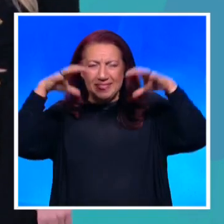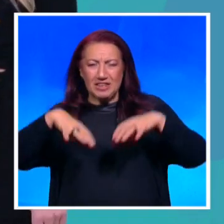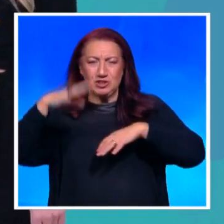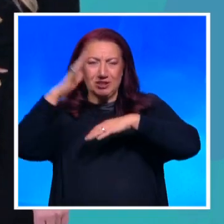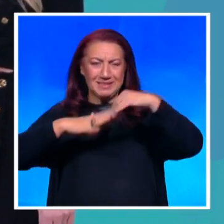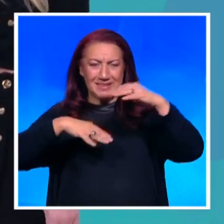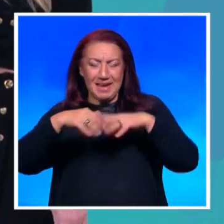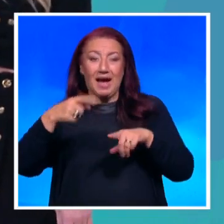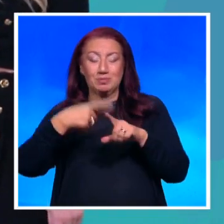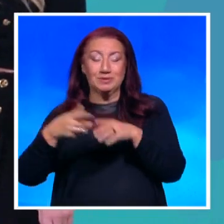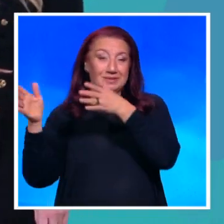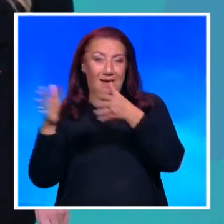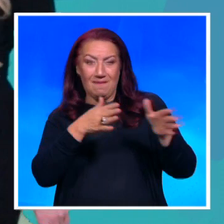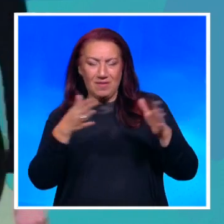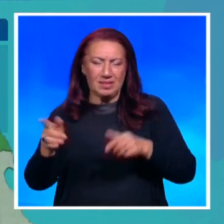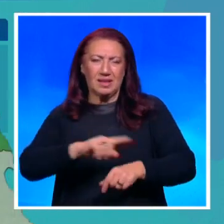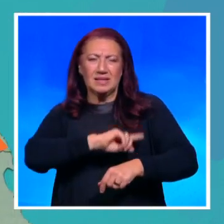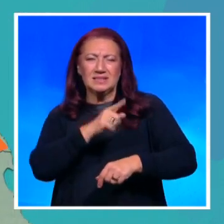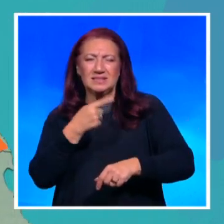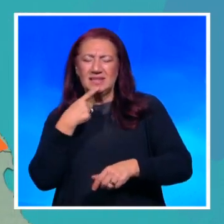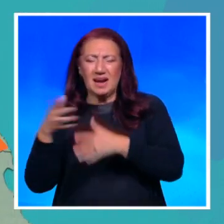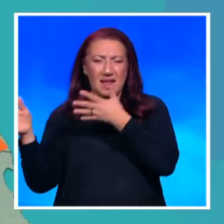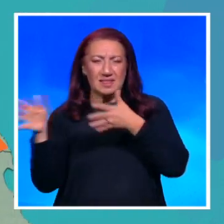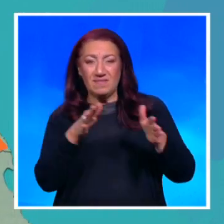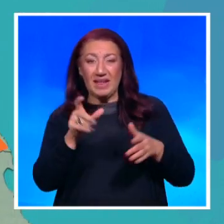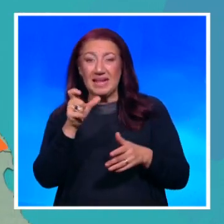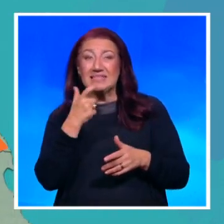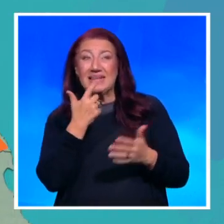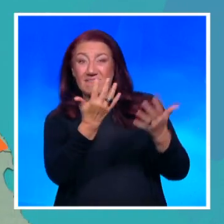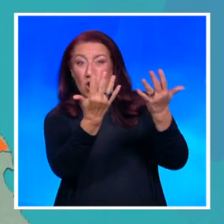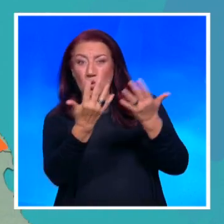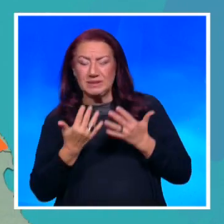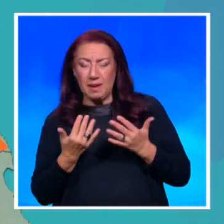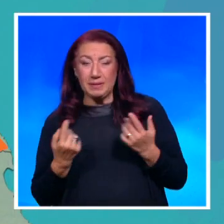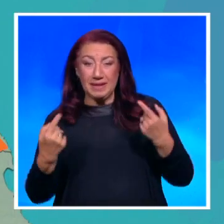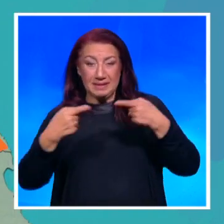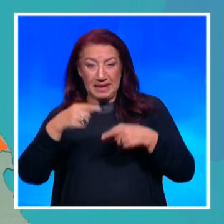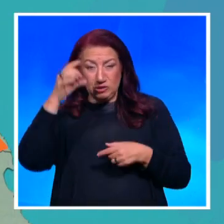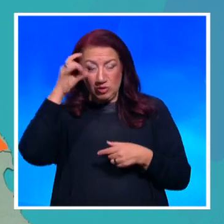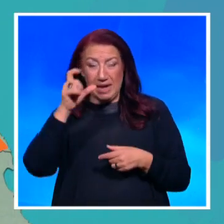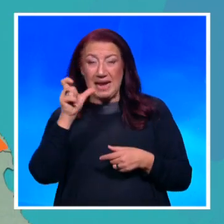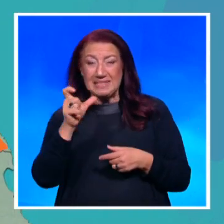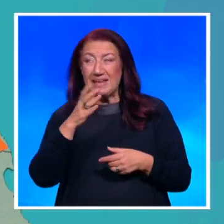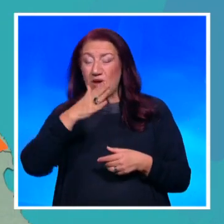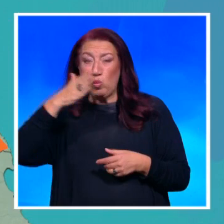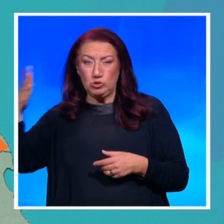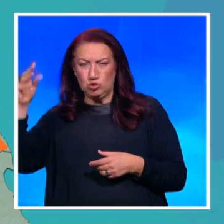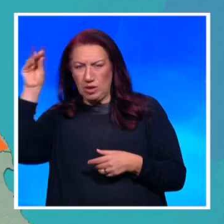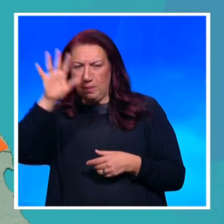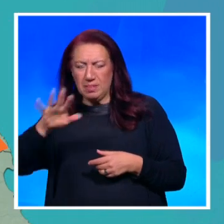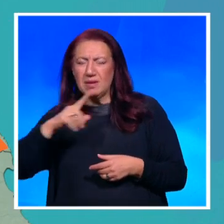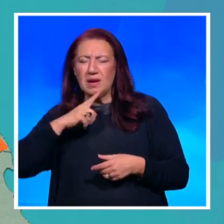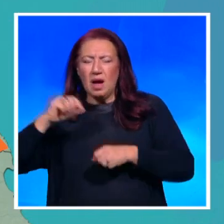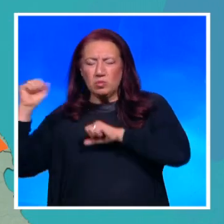и вятър. Ще духа силен и бурен северозападен вятър, който в нощта срещу неделя в Североизточна България ще се усилва до